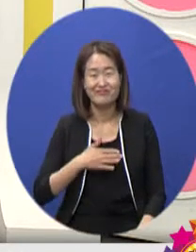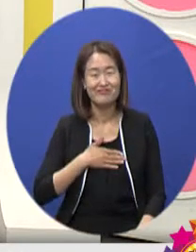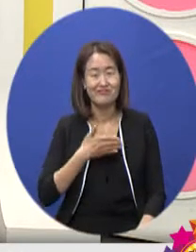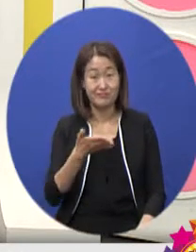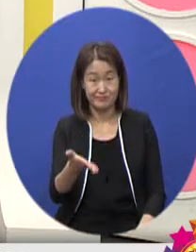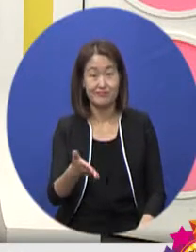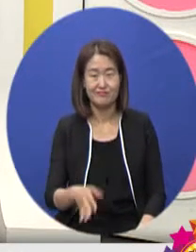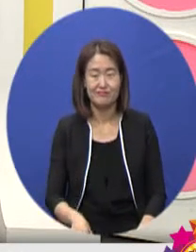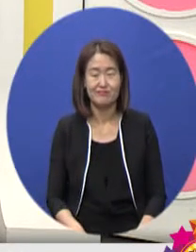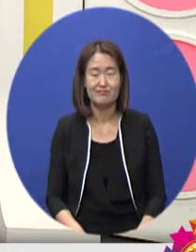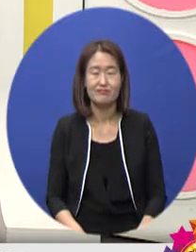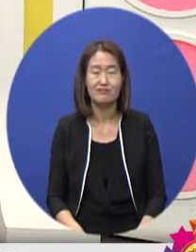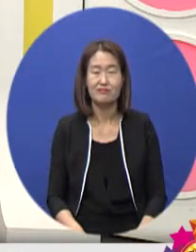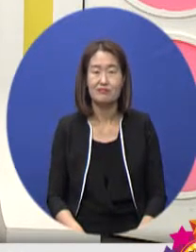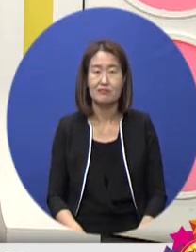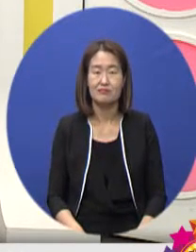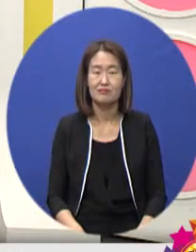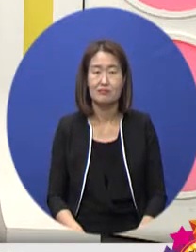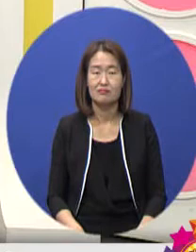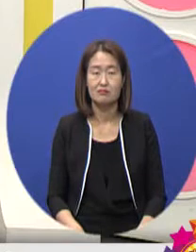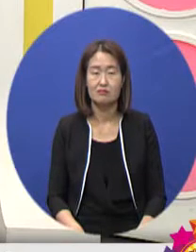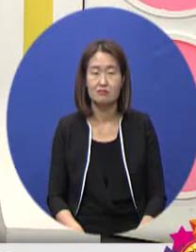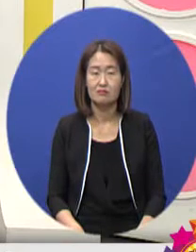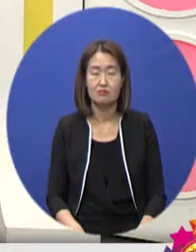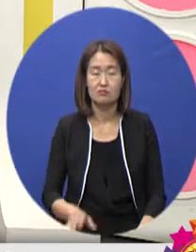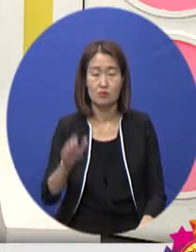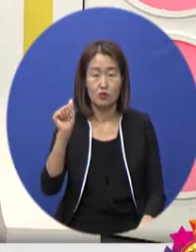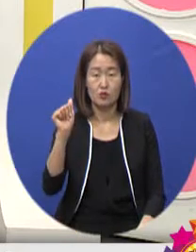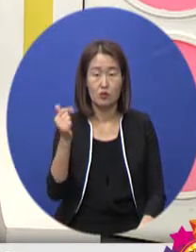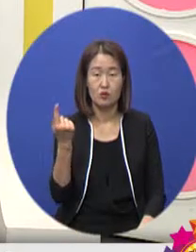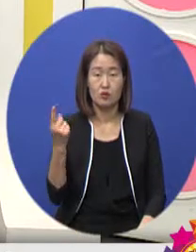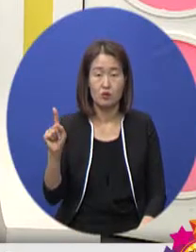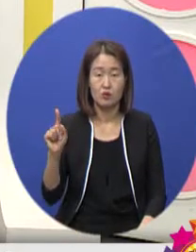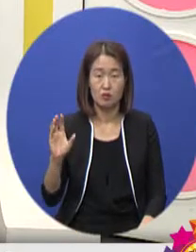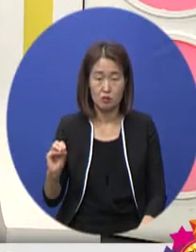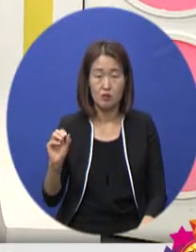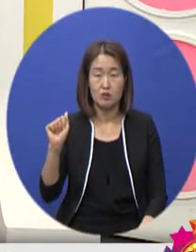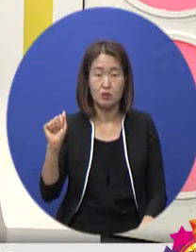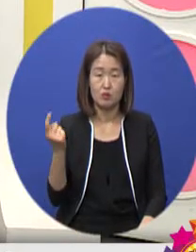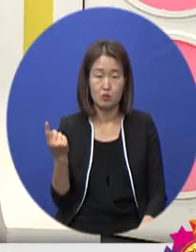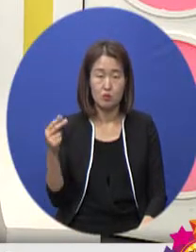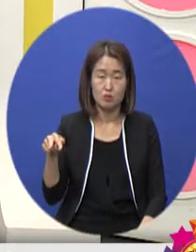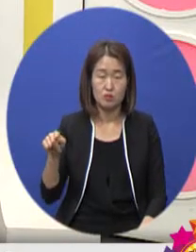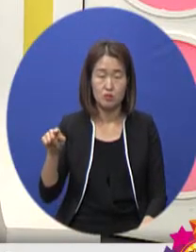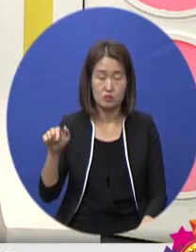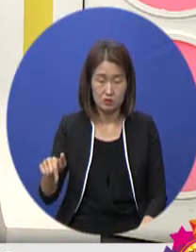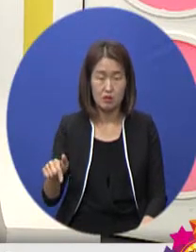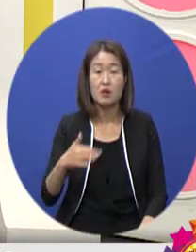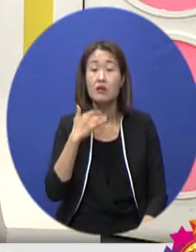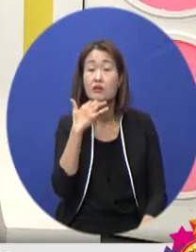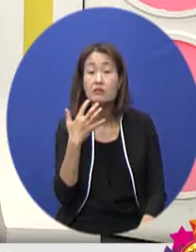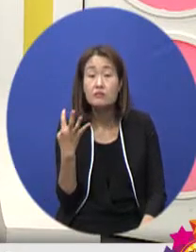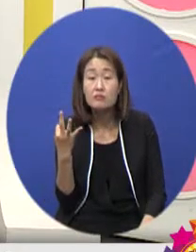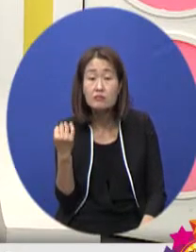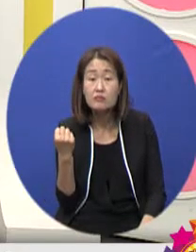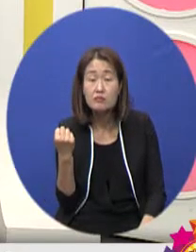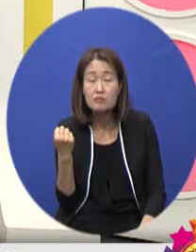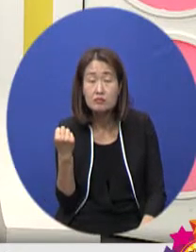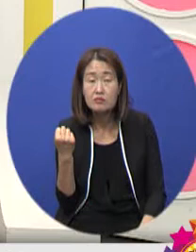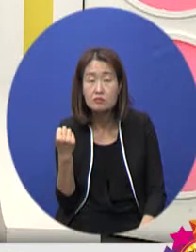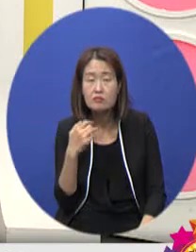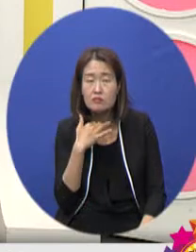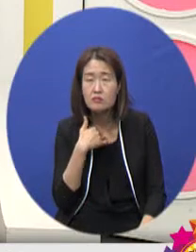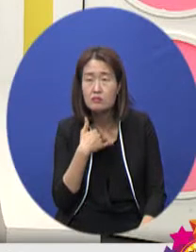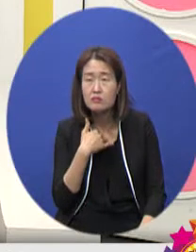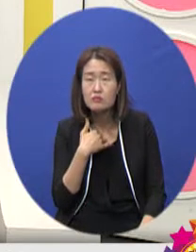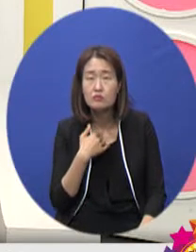네. 그러셨군요. 네, 그 황호석 아버님이시고 연세는 어느 정도 되셨을까요? 연세가